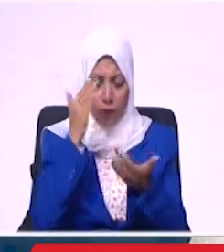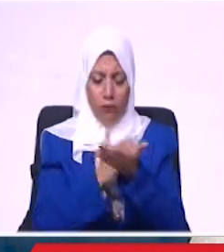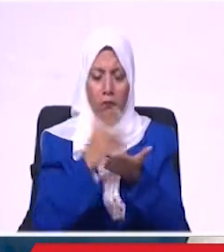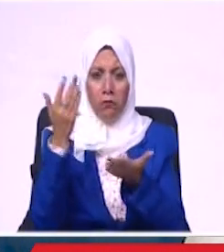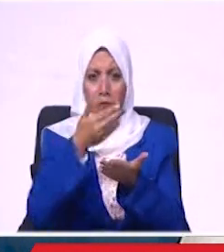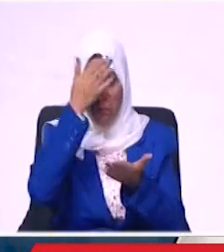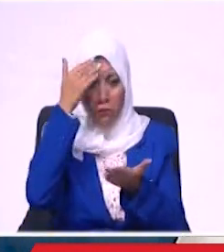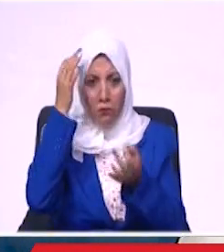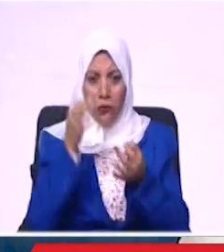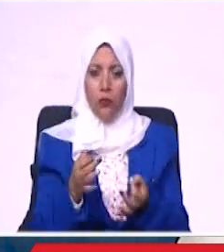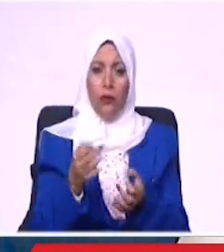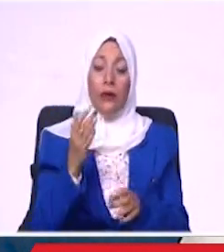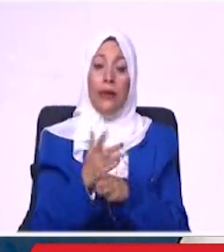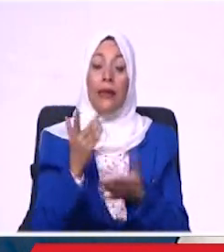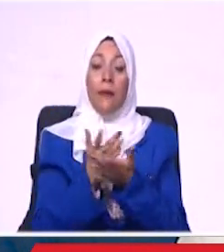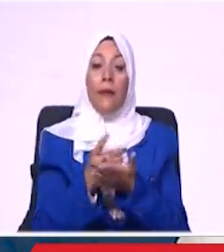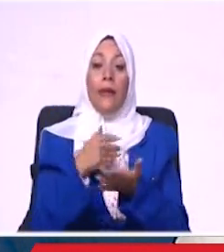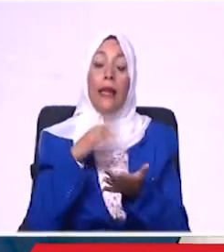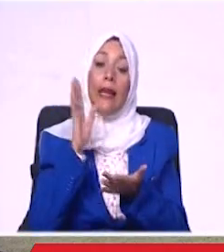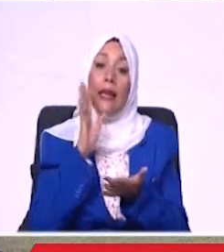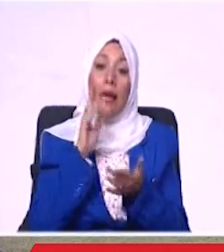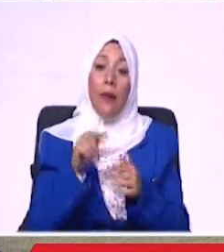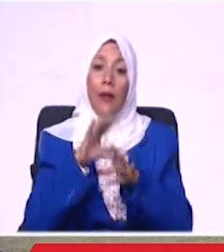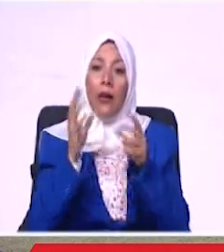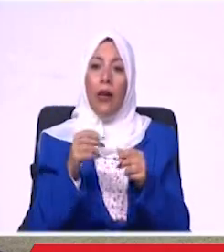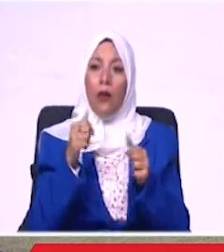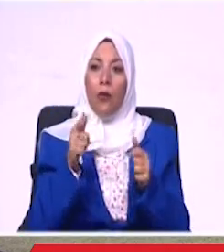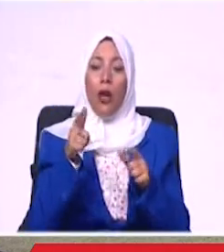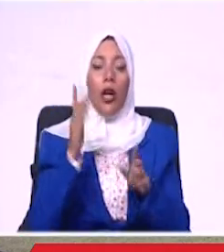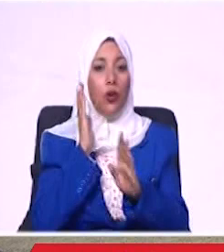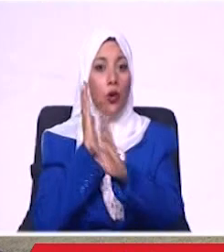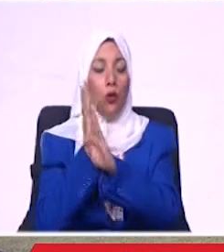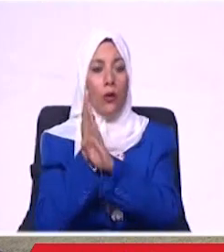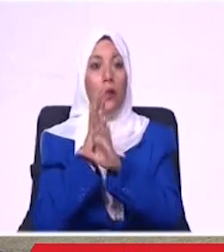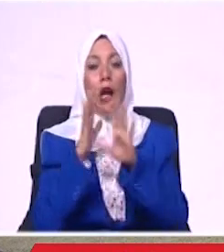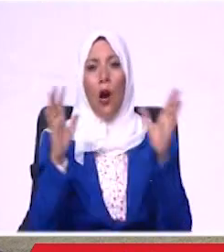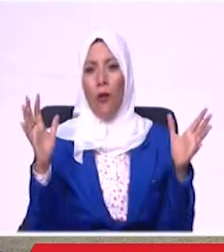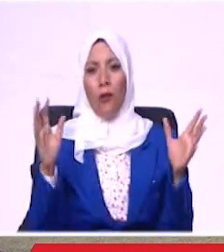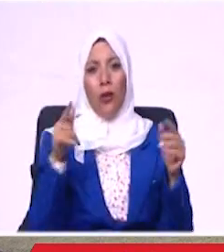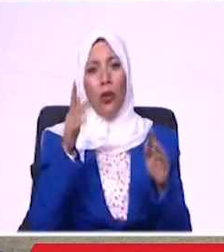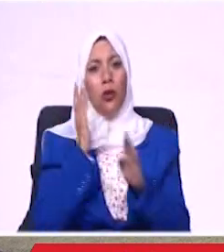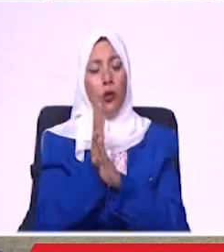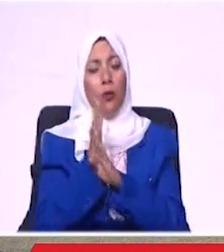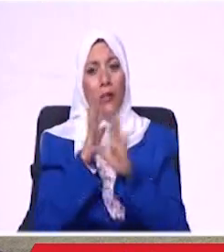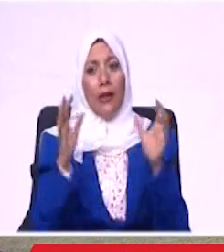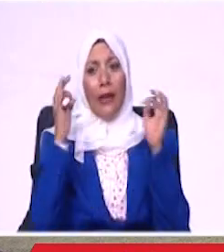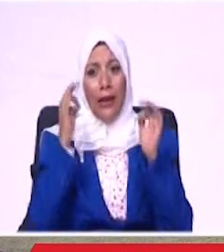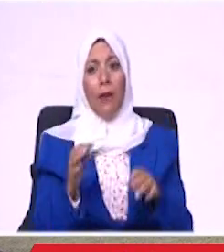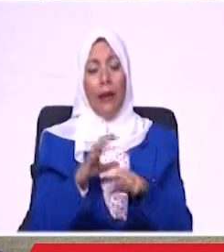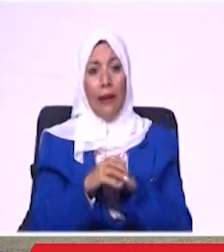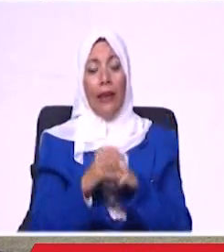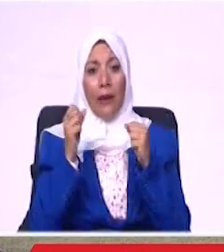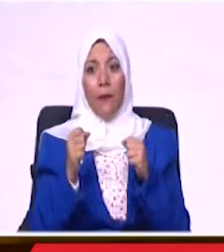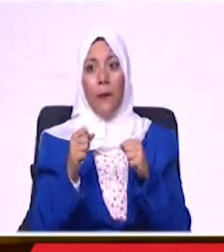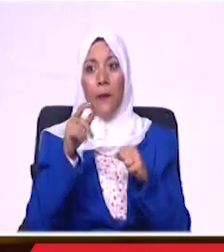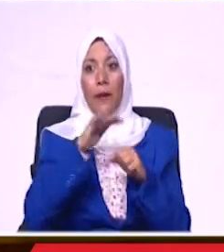شغل لاني اتعلمت من الحياه جامد انت فنانه كبيره النهارده، جامد. لا، يعني اتعلمت احنا جامد جامد.